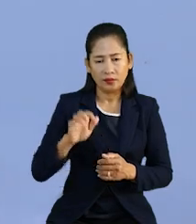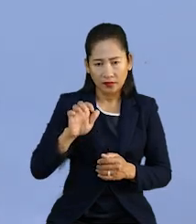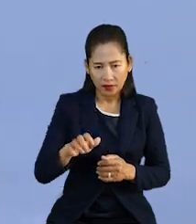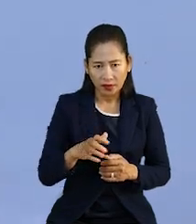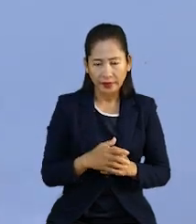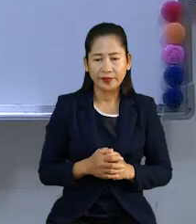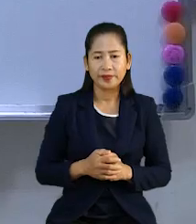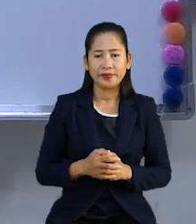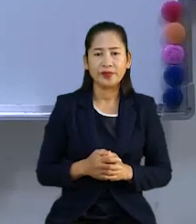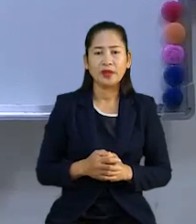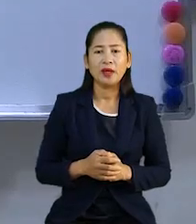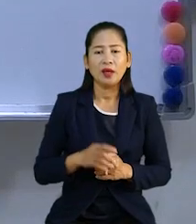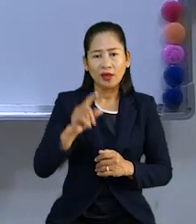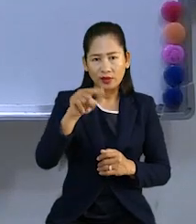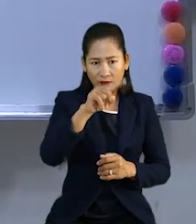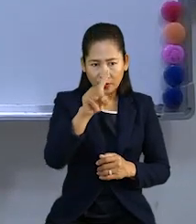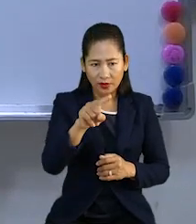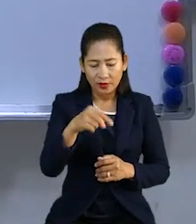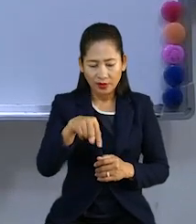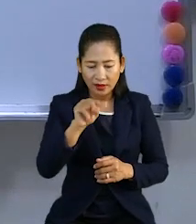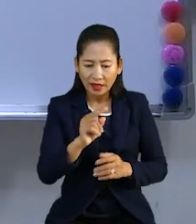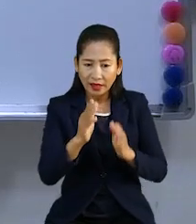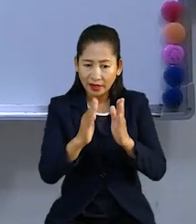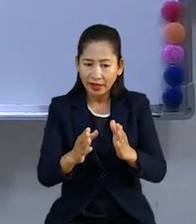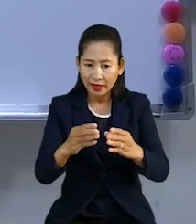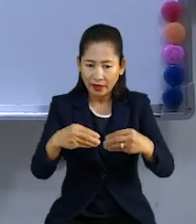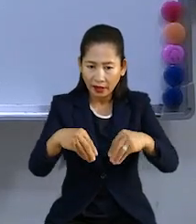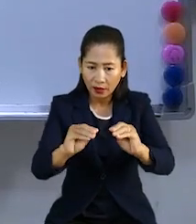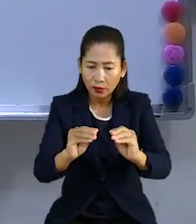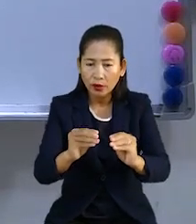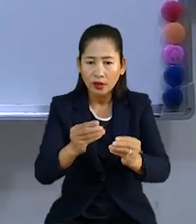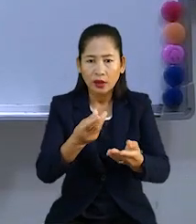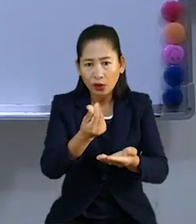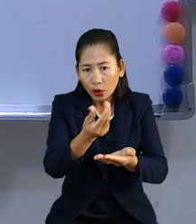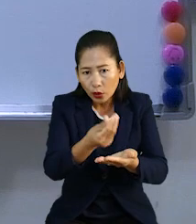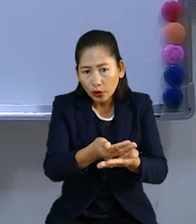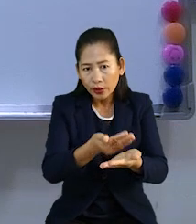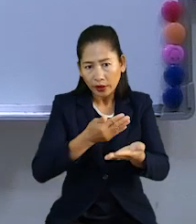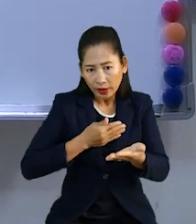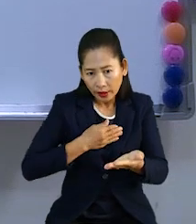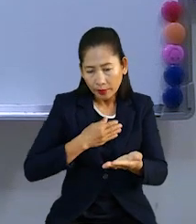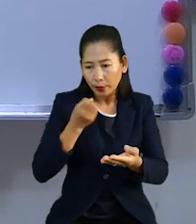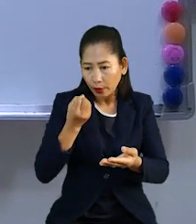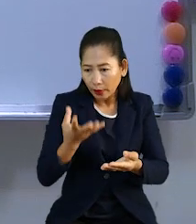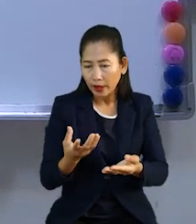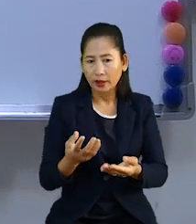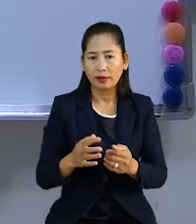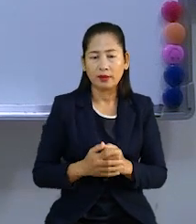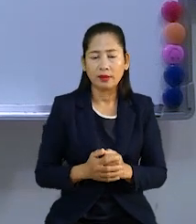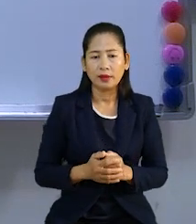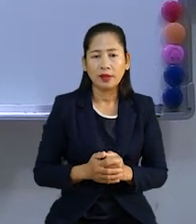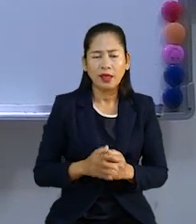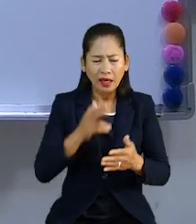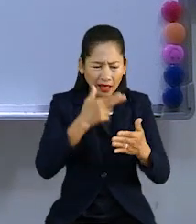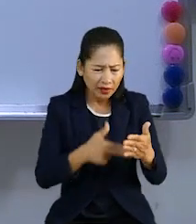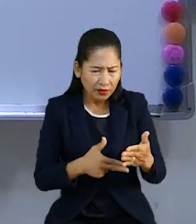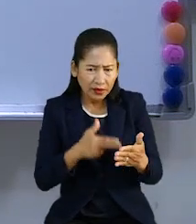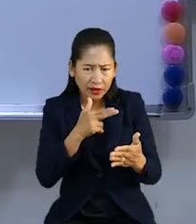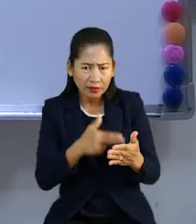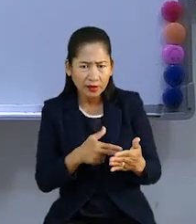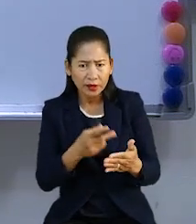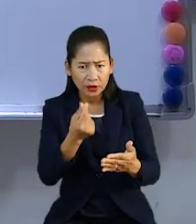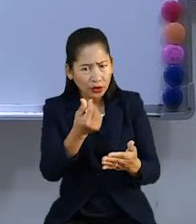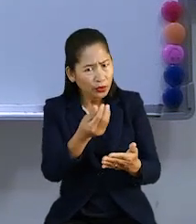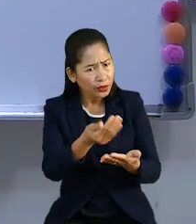chà chẳng sầm nút ban xua thà tá nè lụa nâng trái áp prạ còn màn real ao một vịnh chà tá ở vậy tới chia